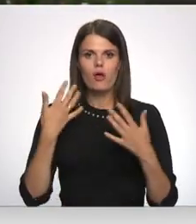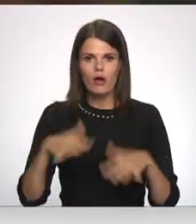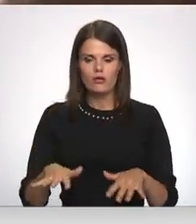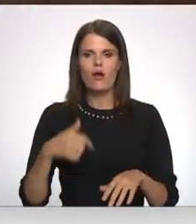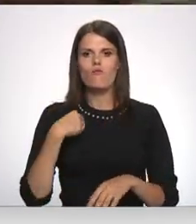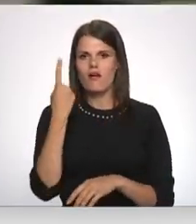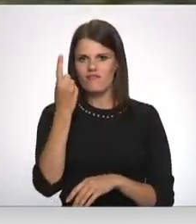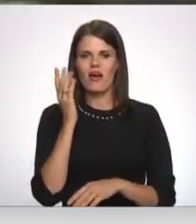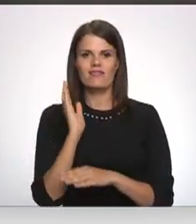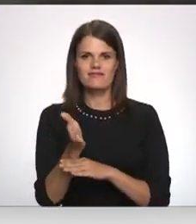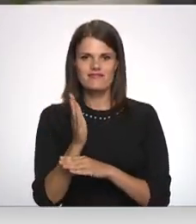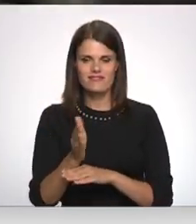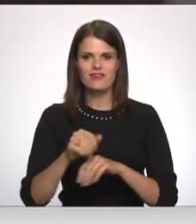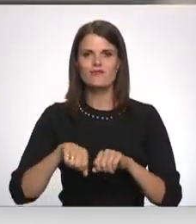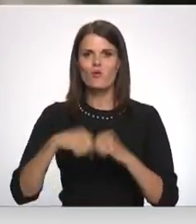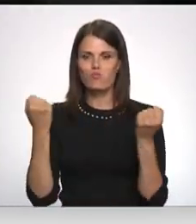nolaust.